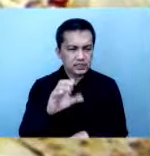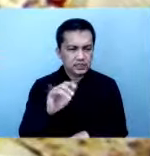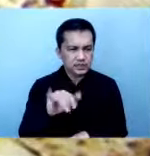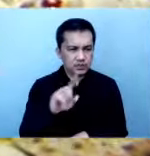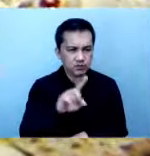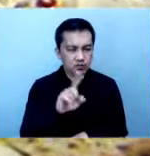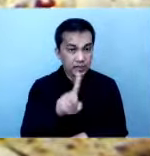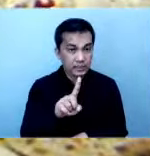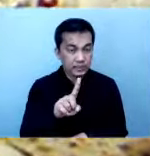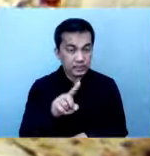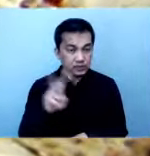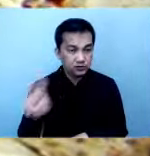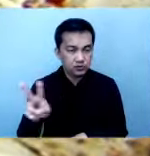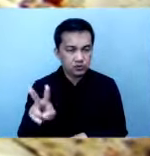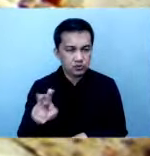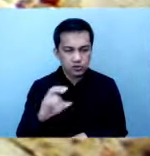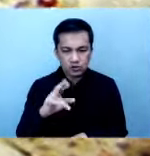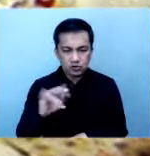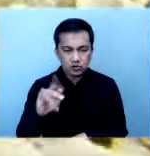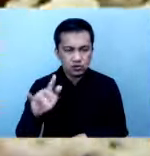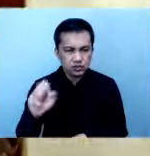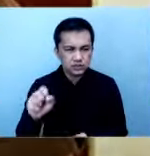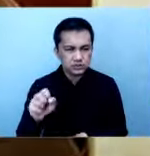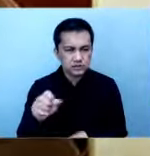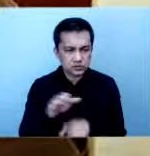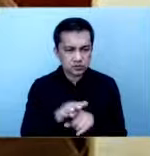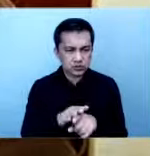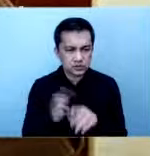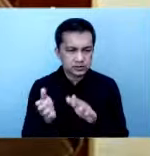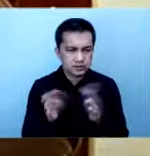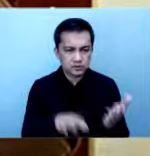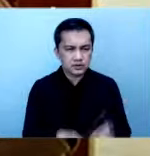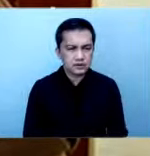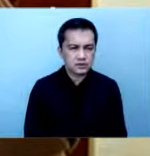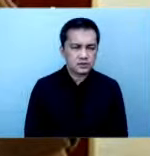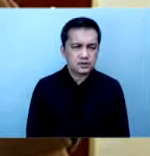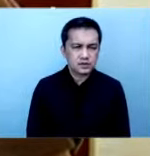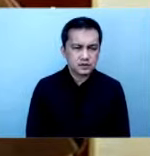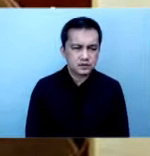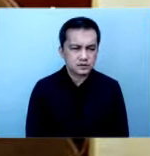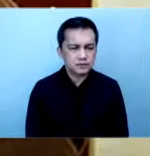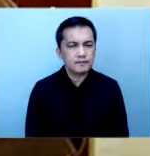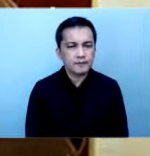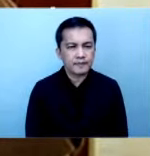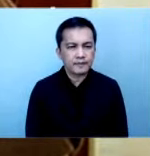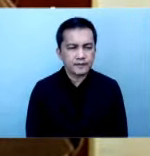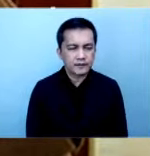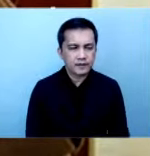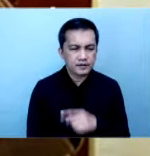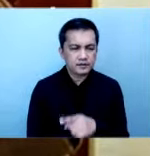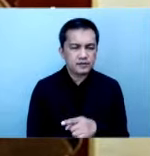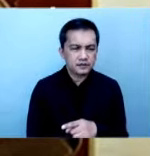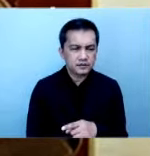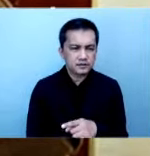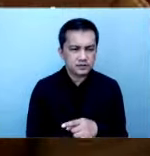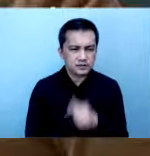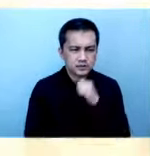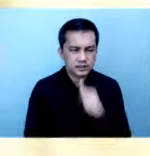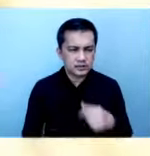Maging ang mga coral, unti-unti na raw namamatay. There seems to be a suggestion that these reefs are not healthy